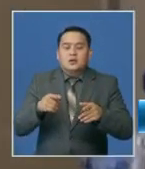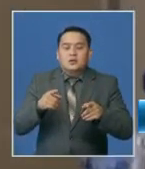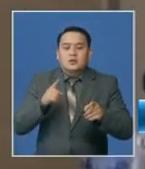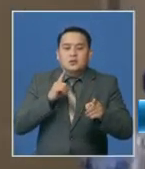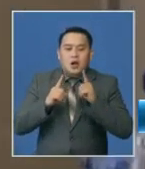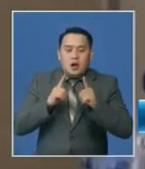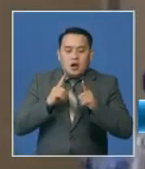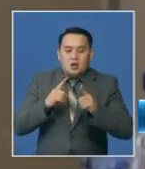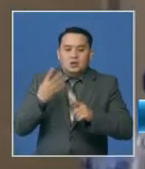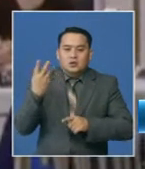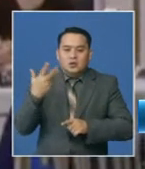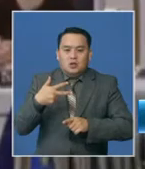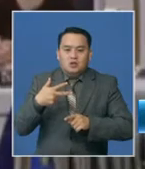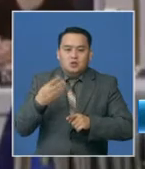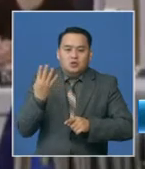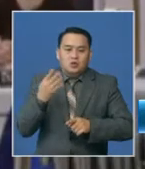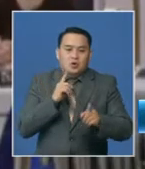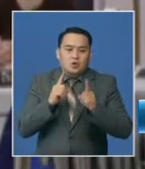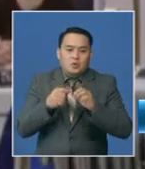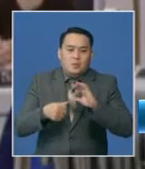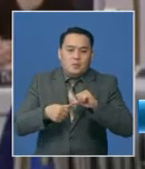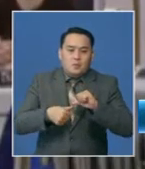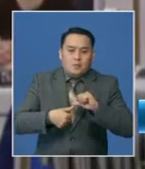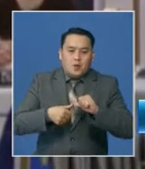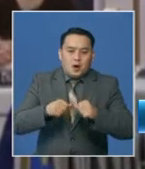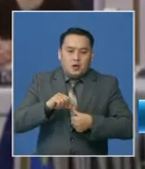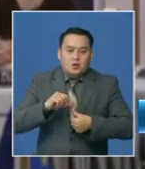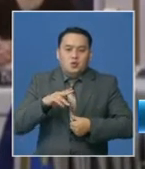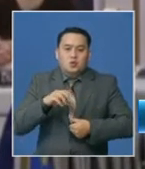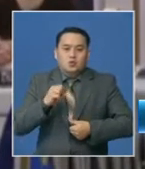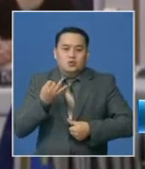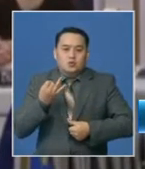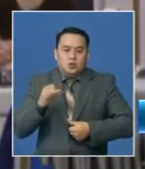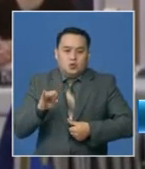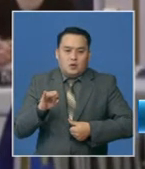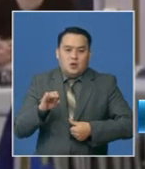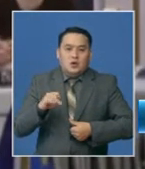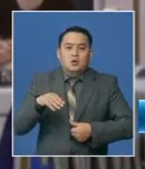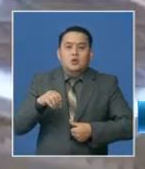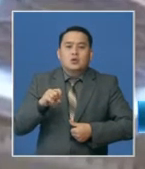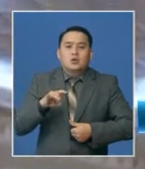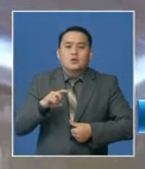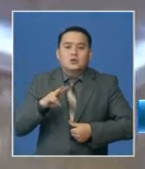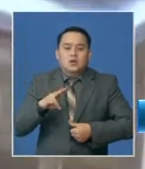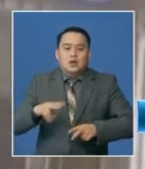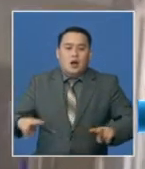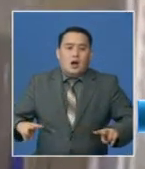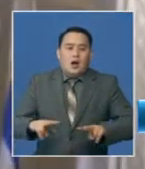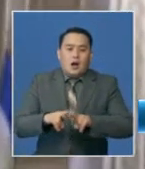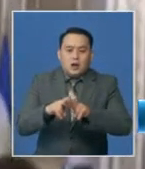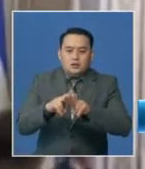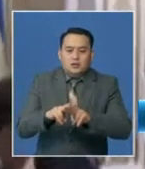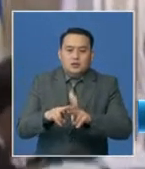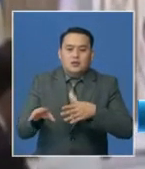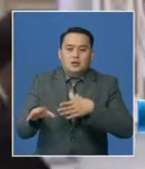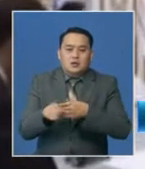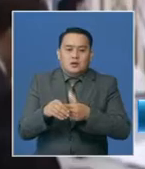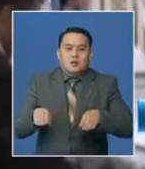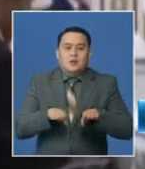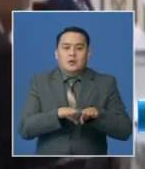Имя нападавшего не раскрывается. Древний город Туркестан станет культурной столицей тюркского мира в 2017